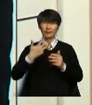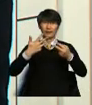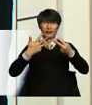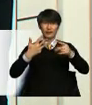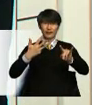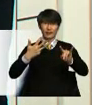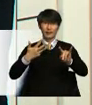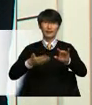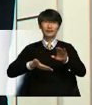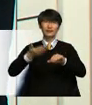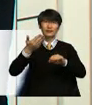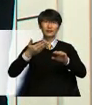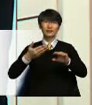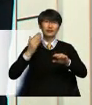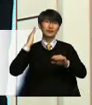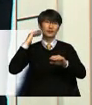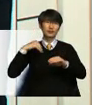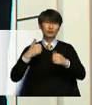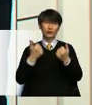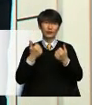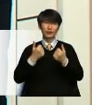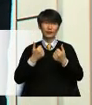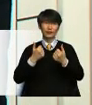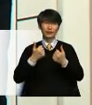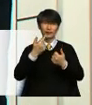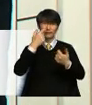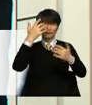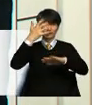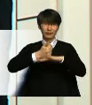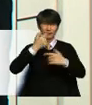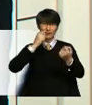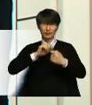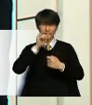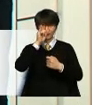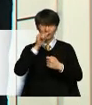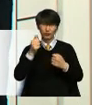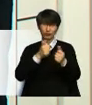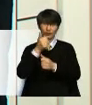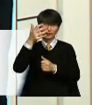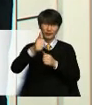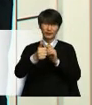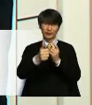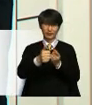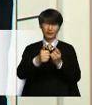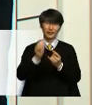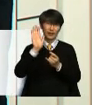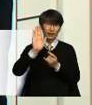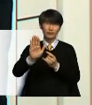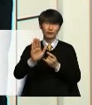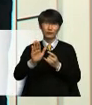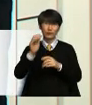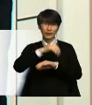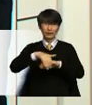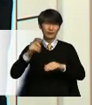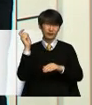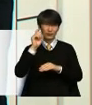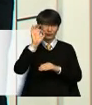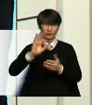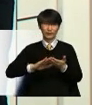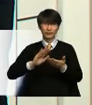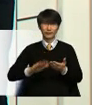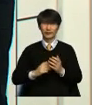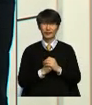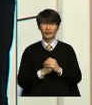제8대 전반기 의정부시 의회가 마무리되고 있습니다. 각 상임위원장에게 주요 선거와 앞으로의 의정 계획을